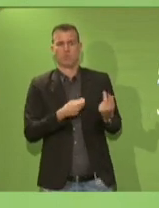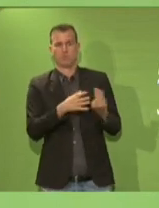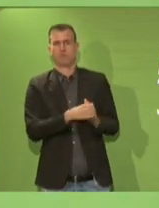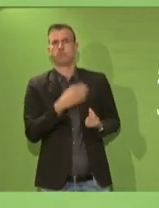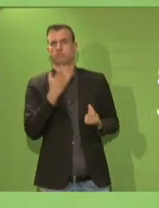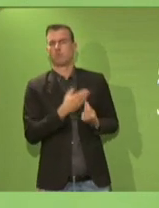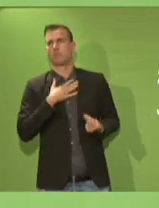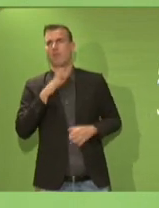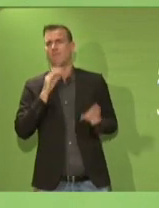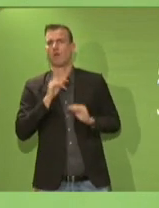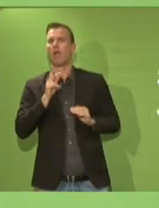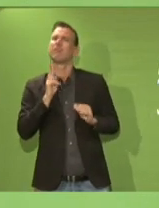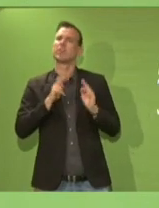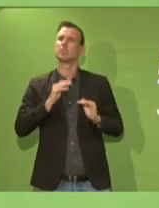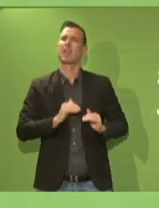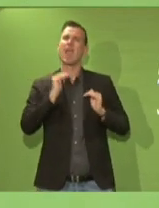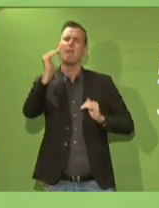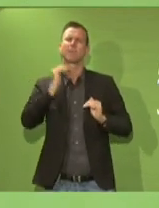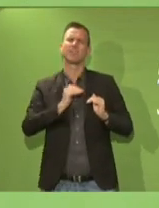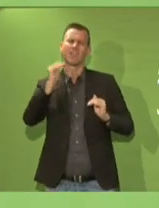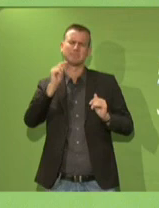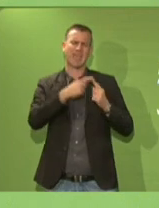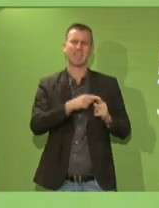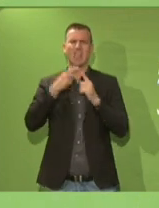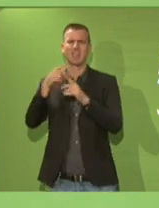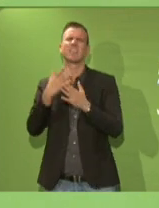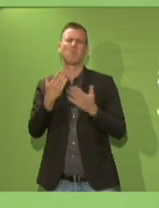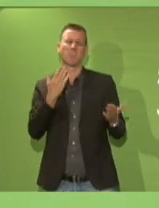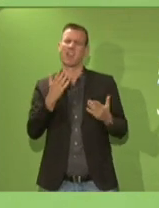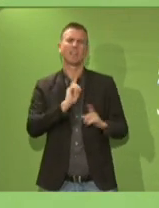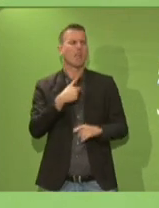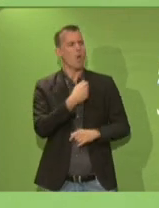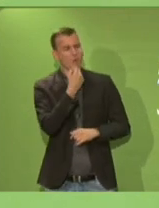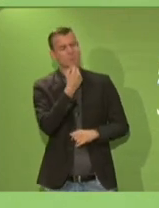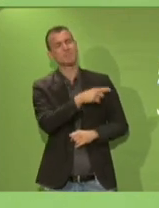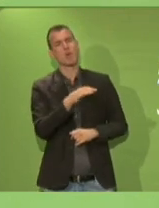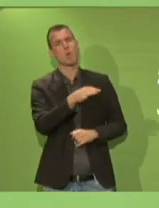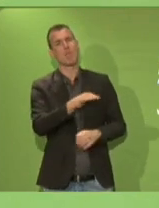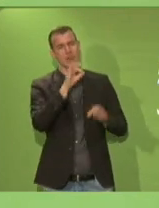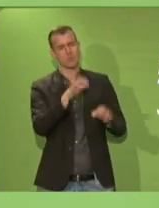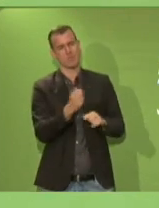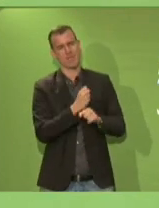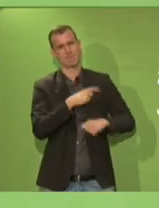man sollte die verschiedenen Ebenen durchaus nicht miteinander vergleichen. Deswegen viel Glück für eine gute kommunale Arbeit.